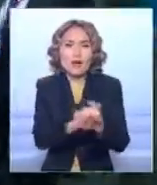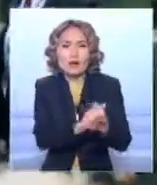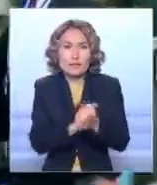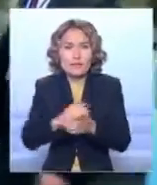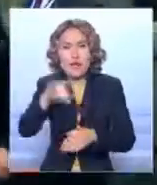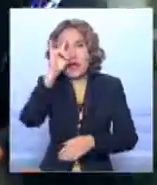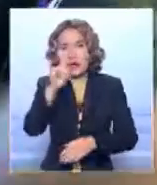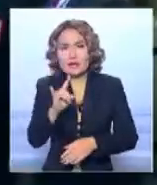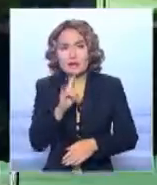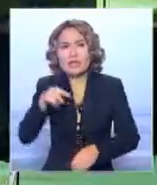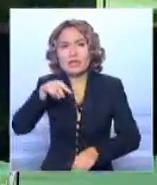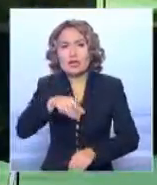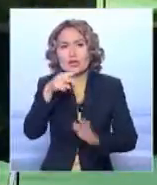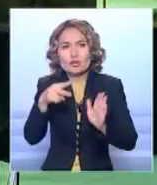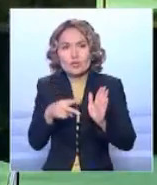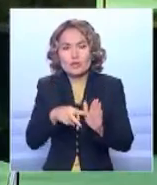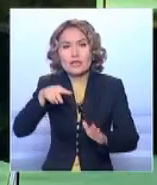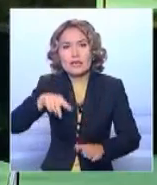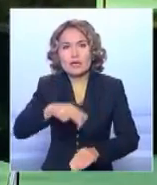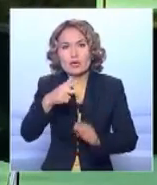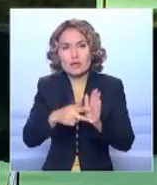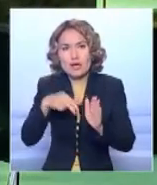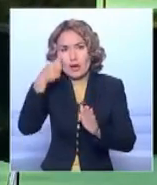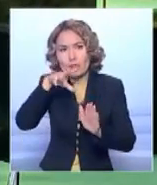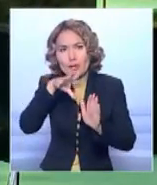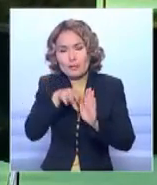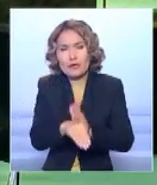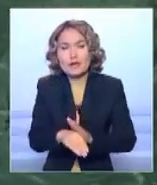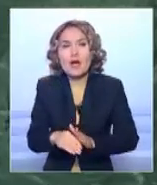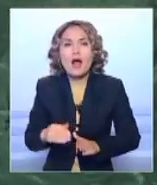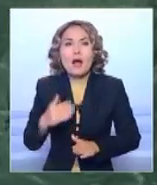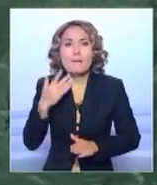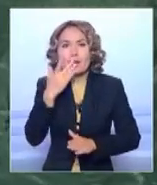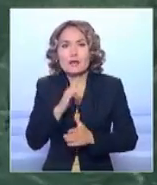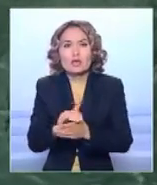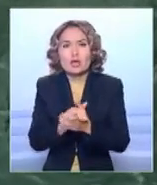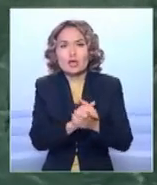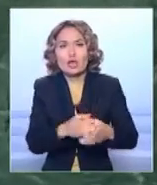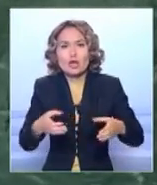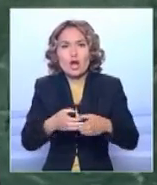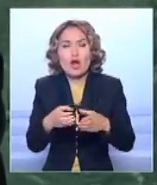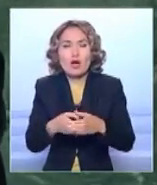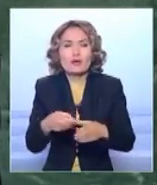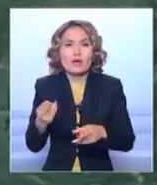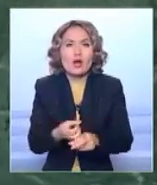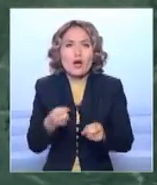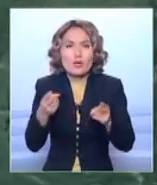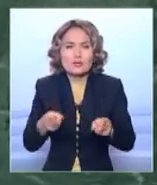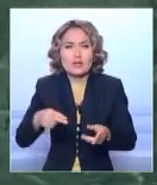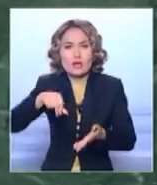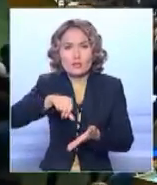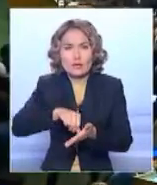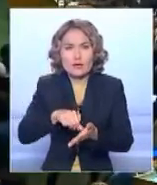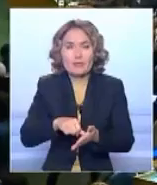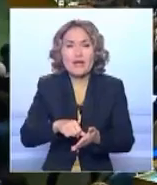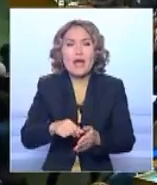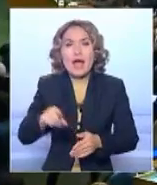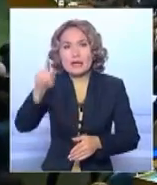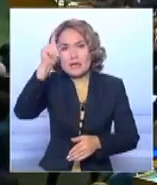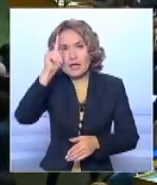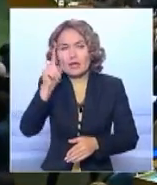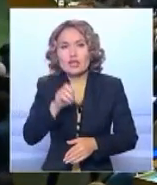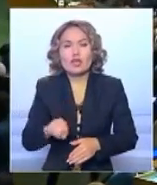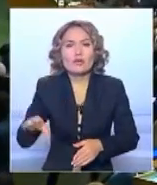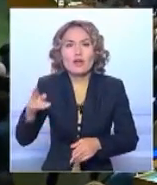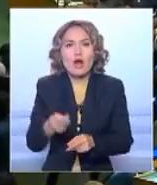және Қазақстанның 2017-18 жылдардағы Біріккен ұлттар ұйымы қауіпсіздік кеңесіне мүшелігі, Германияның Еуропадағы қауіпсіздік